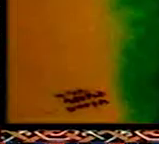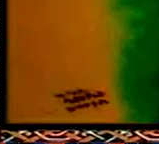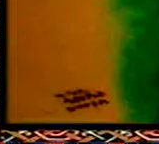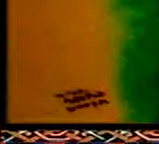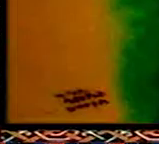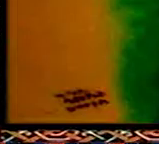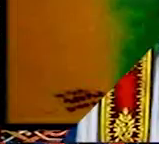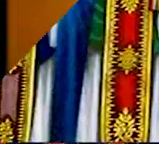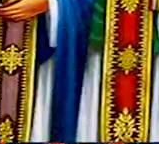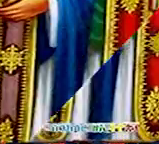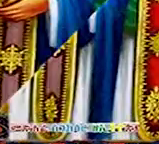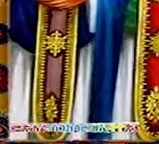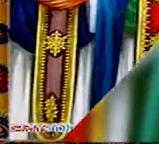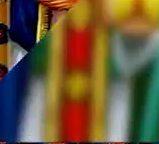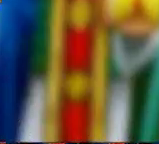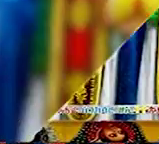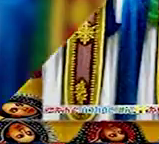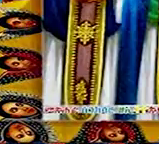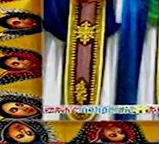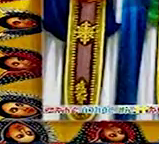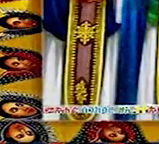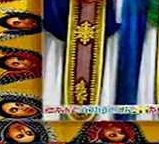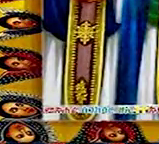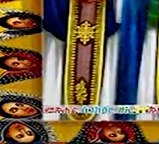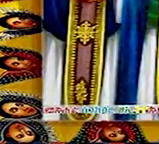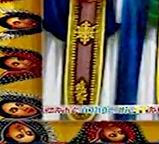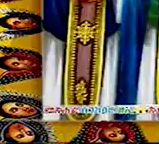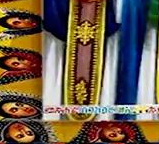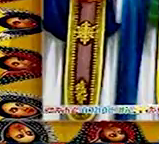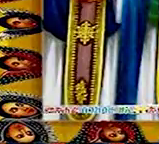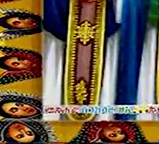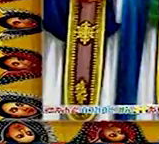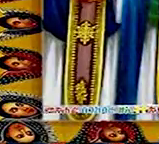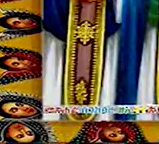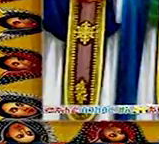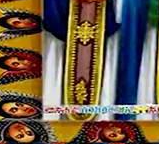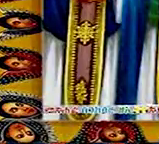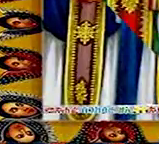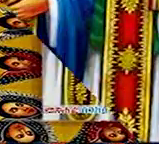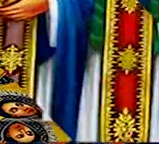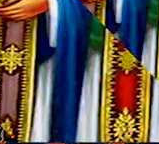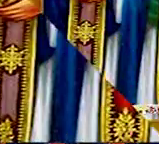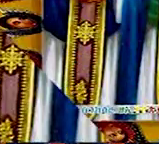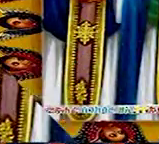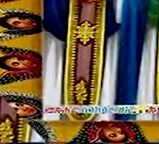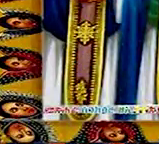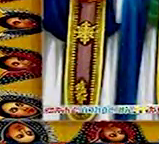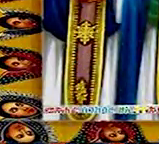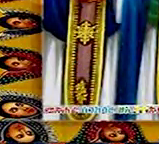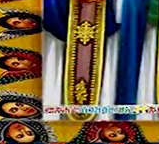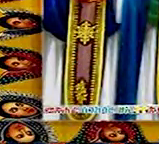አስቦ ስንቅ ይዞ አይደለም የሚሰደደው፣ ከፊቱ ያለውን ጥራጥሬ ነው ይዞ የሚሰደድ እንጂ